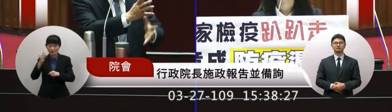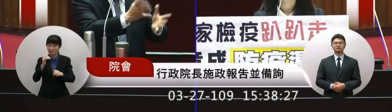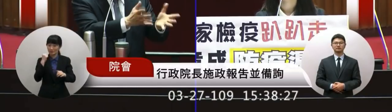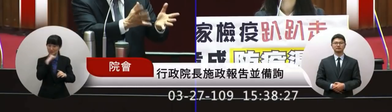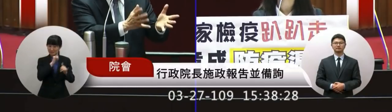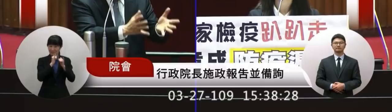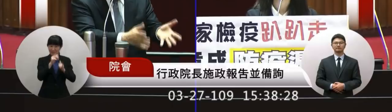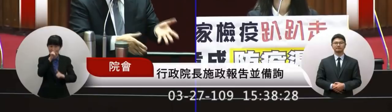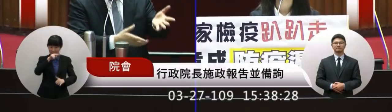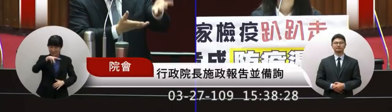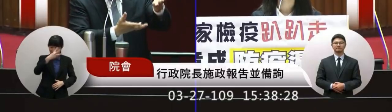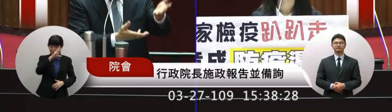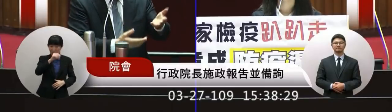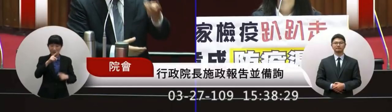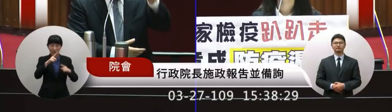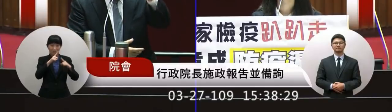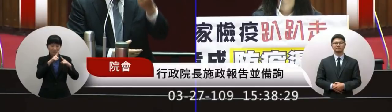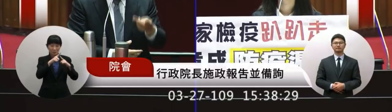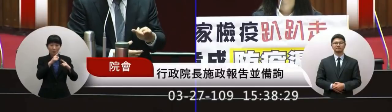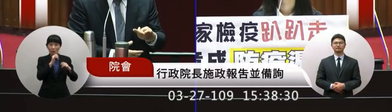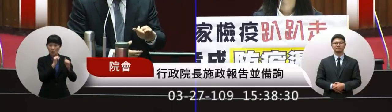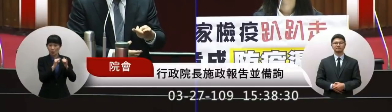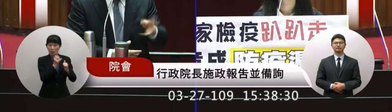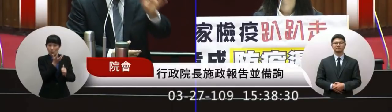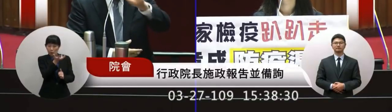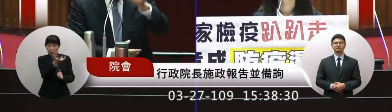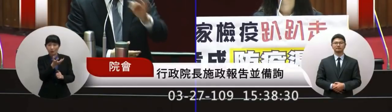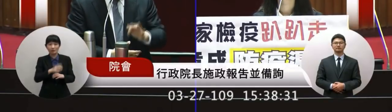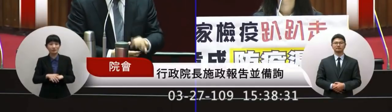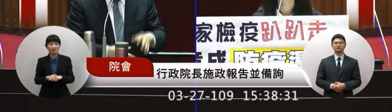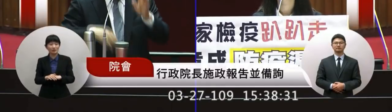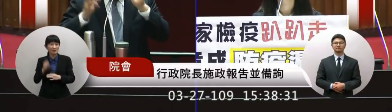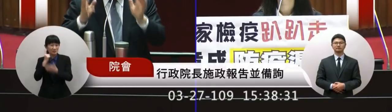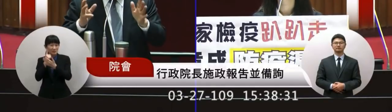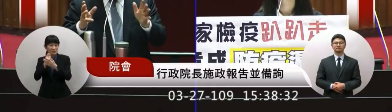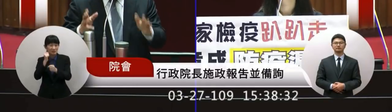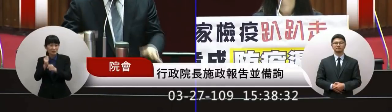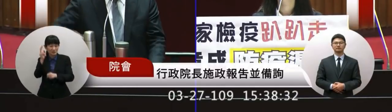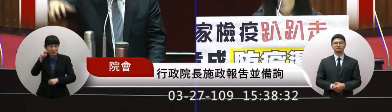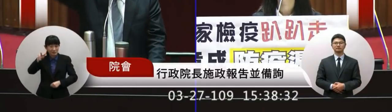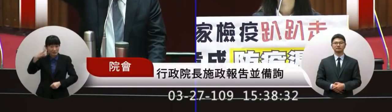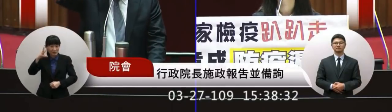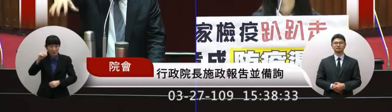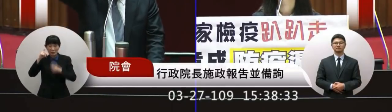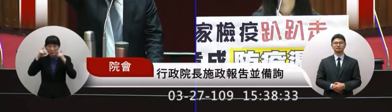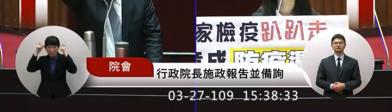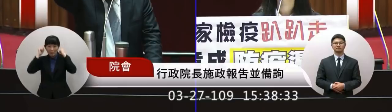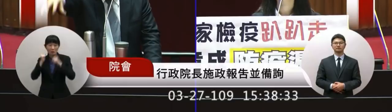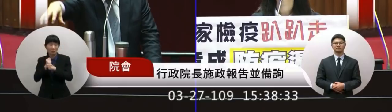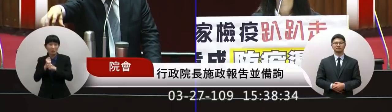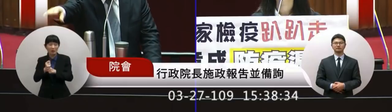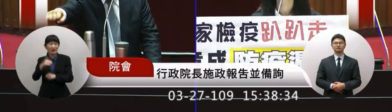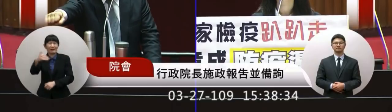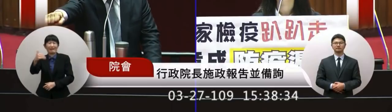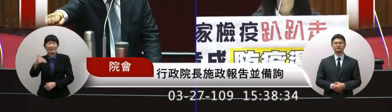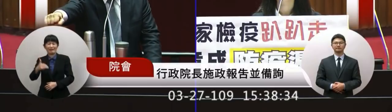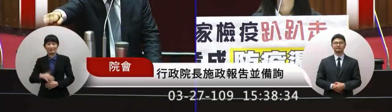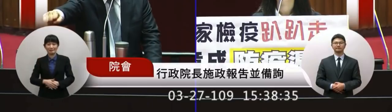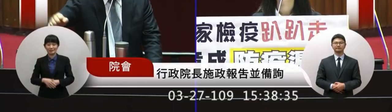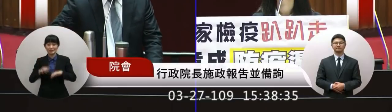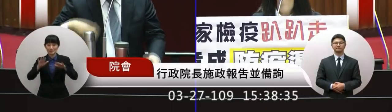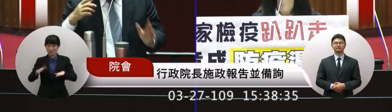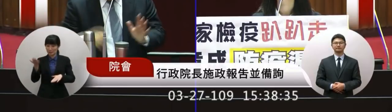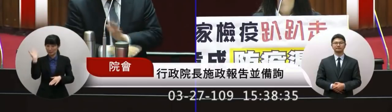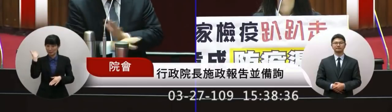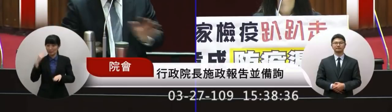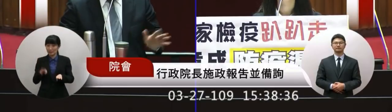不是增加到每天2300万片，也不是这样。第三方面，口罩我们一开始就管制出口